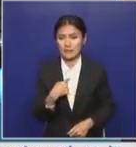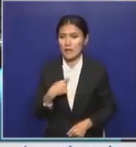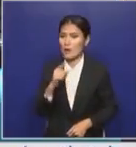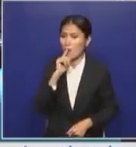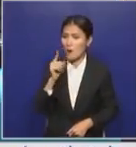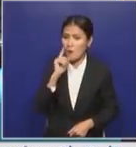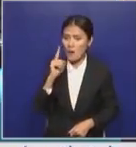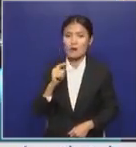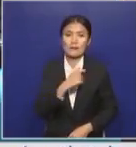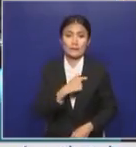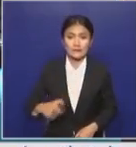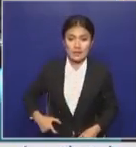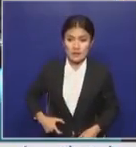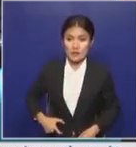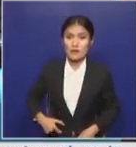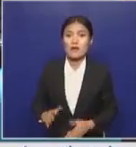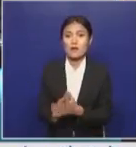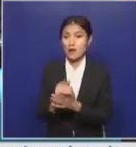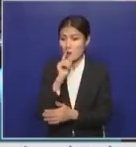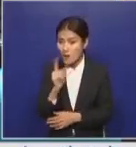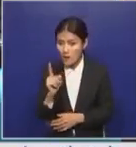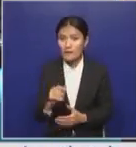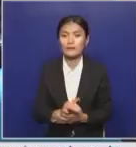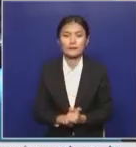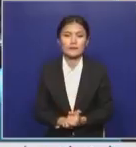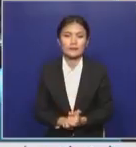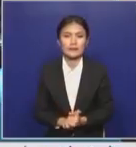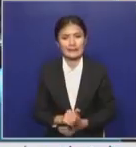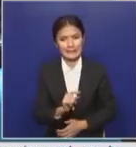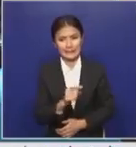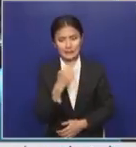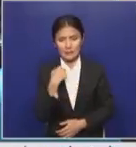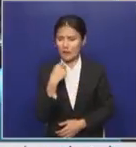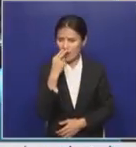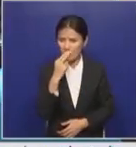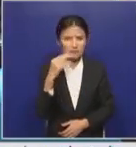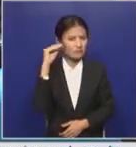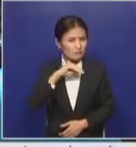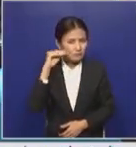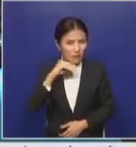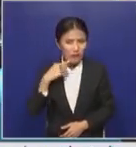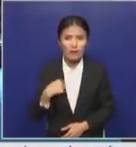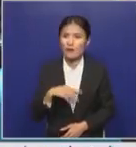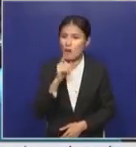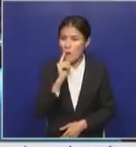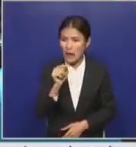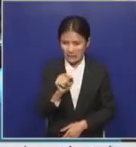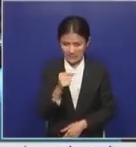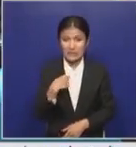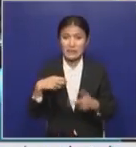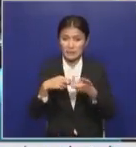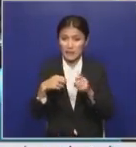สาถาบันพระมหากษัตริย์ที่ก่อตัวและเกิดขึ้นอย่างต่อเนื่องเหตุการณ์ที่เกิดขึ้นตั้งแต่